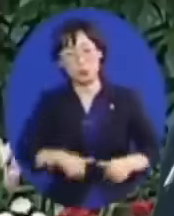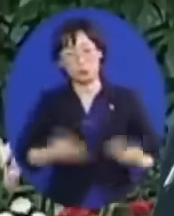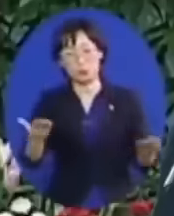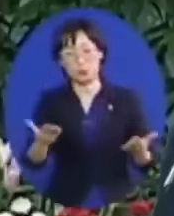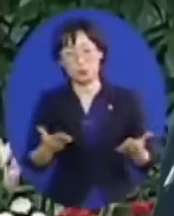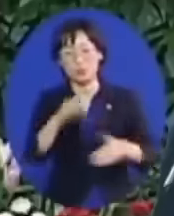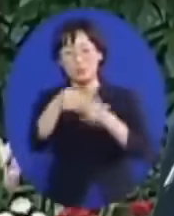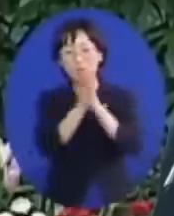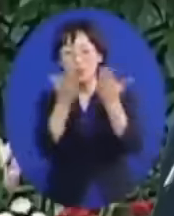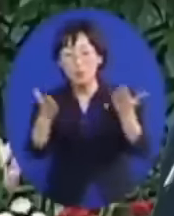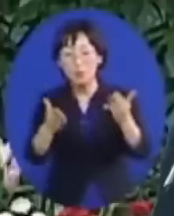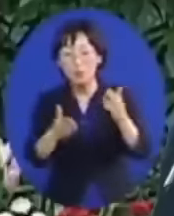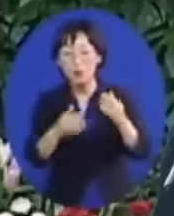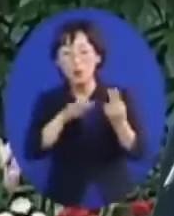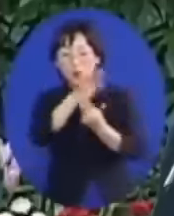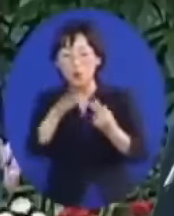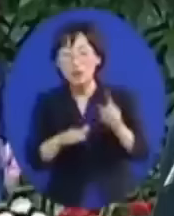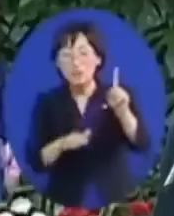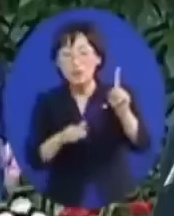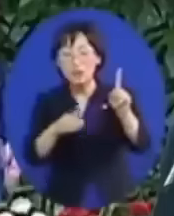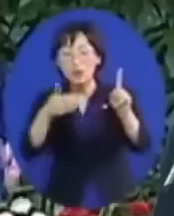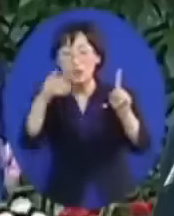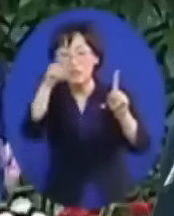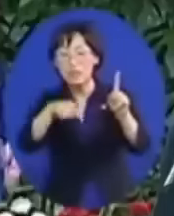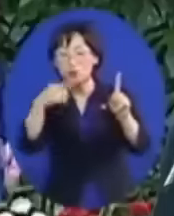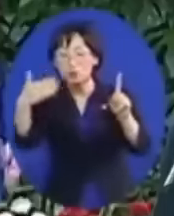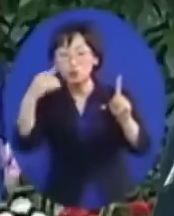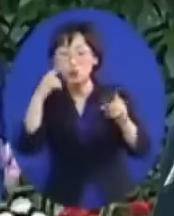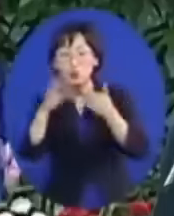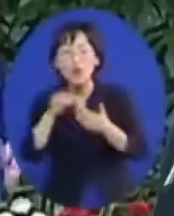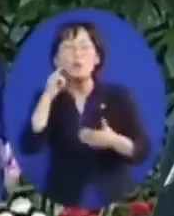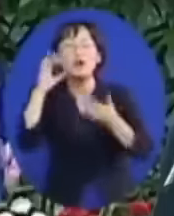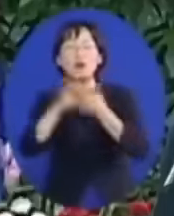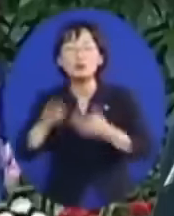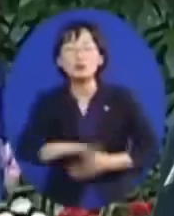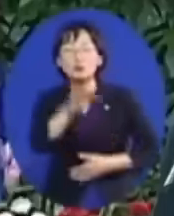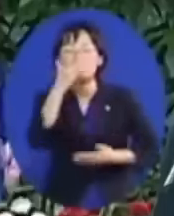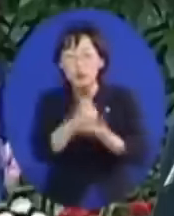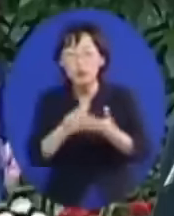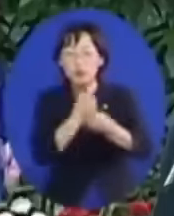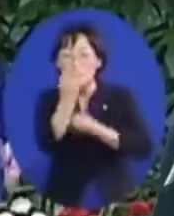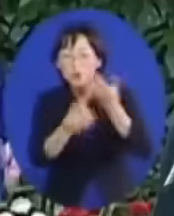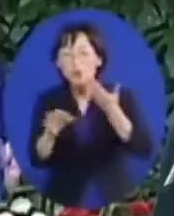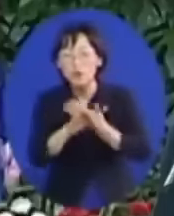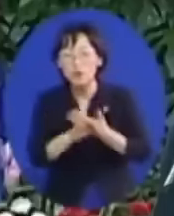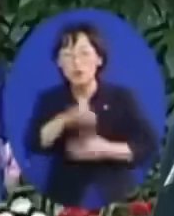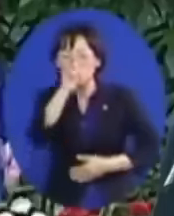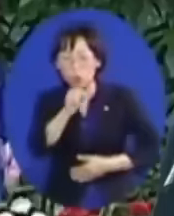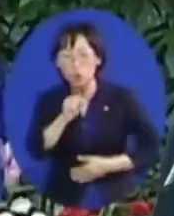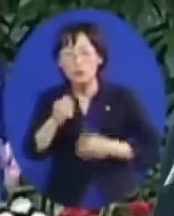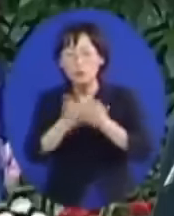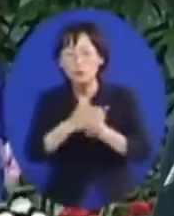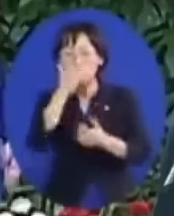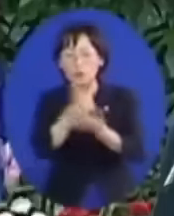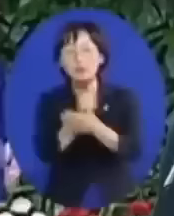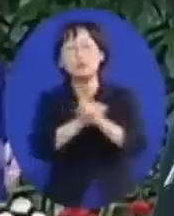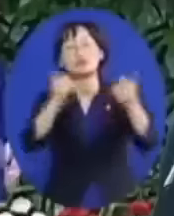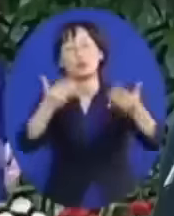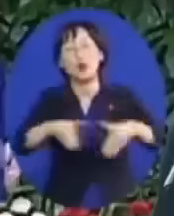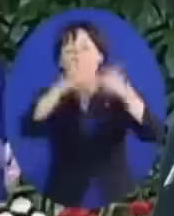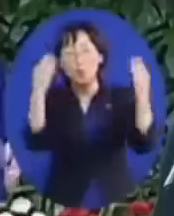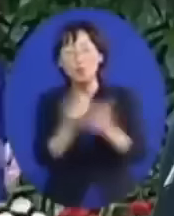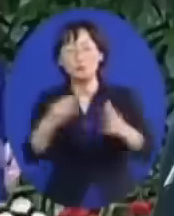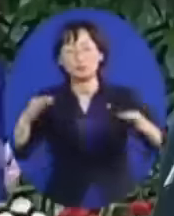성경에는 요한 1서 1장 9절에 만일 우리가 우리 죄를 자백하면 그는 미쁘시고 이로써 우리 죄를 사하시며 우리를 모든